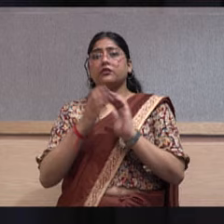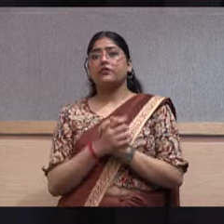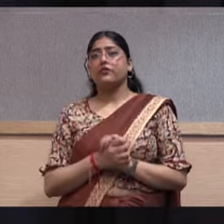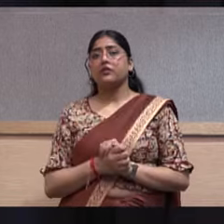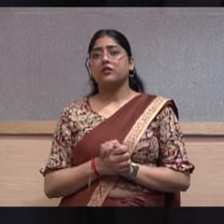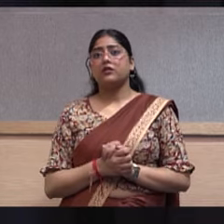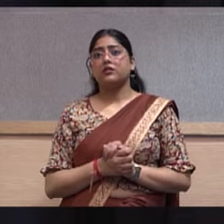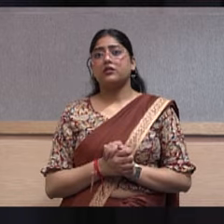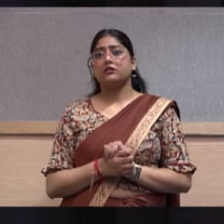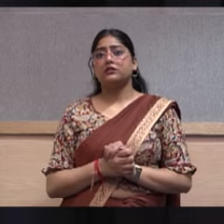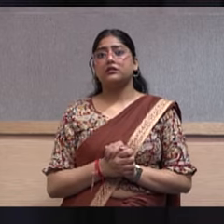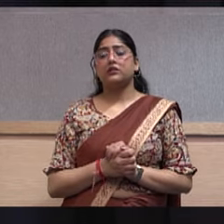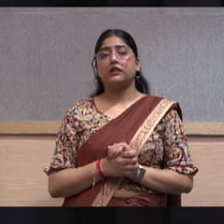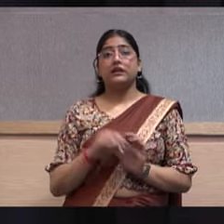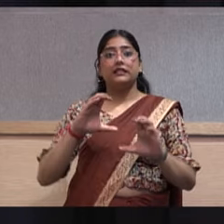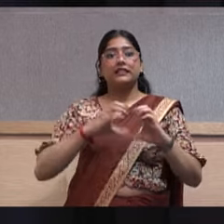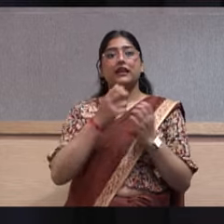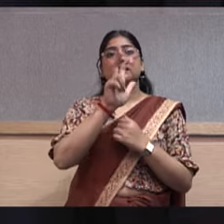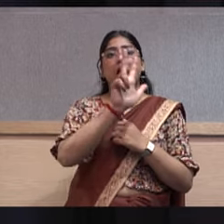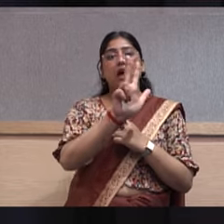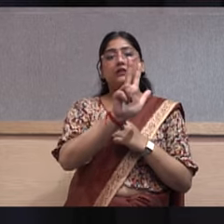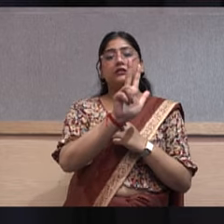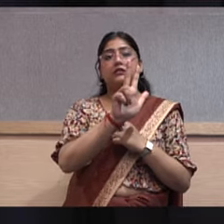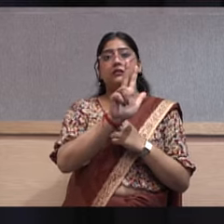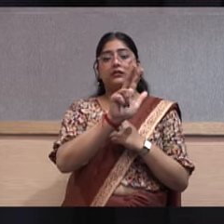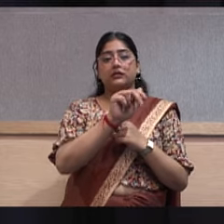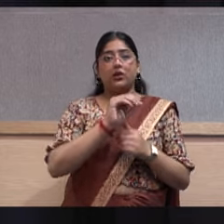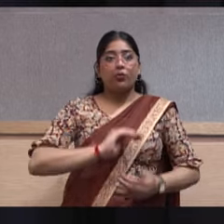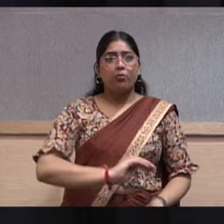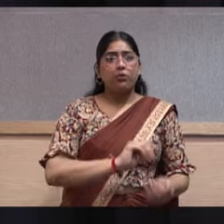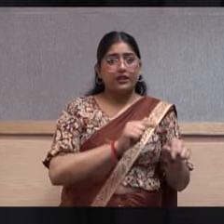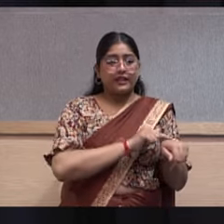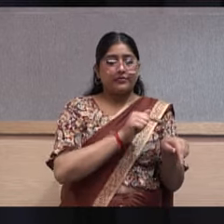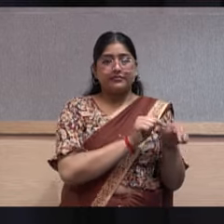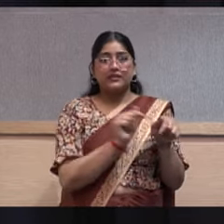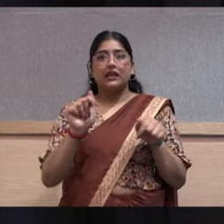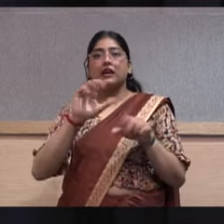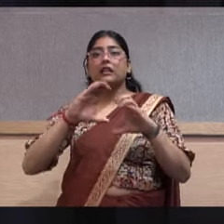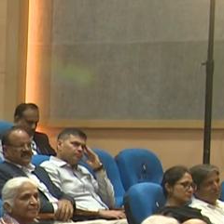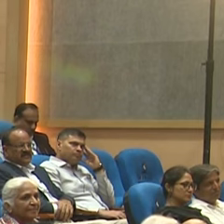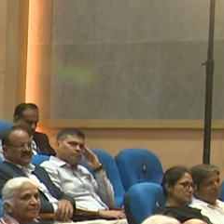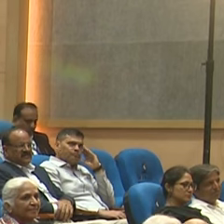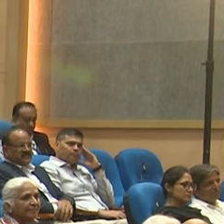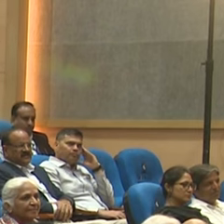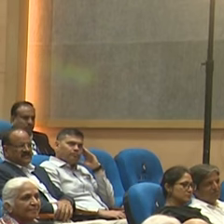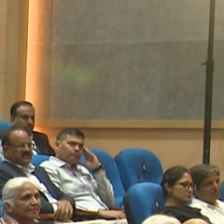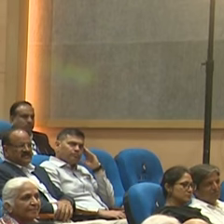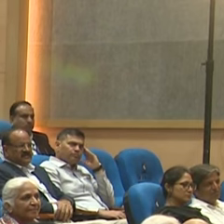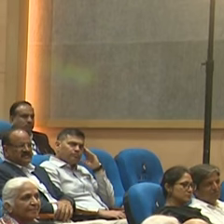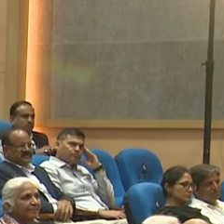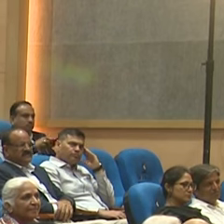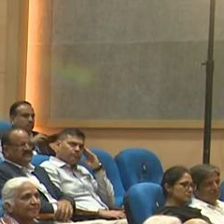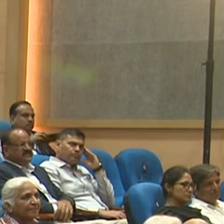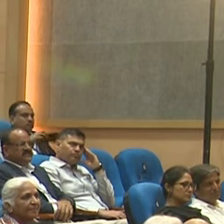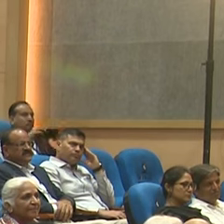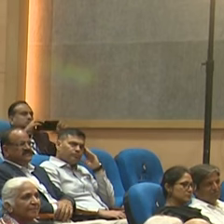संभवत स्टैंडर्ड ए तक उसको अगर पढ़ पाएगा लिख पाएगा तब वह अच्छा होगा मैं 19वी